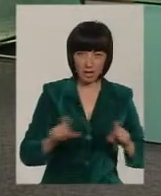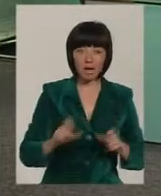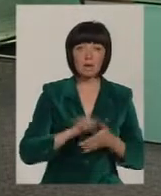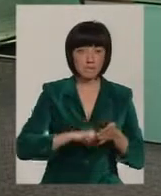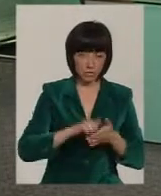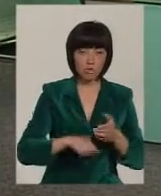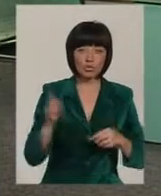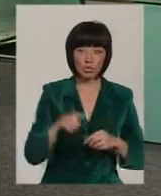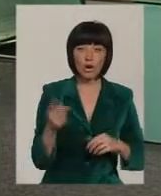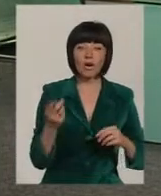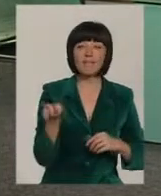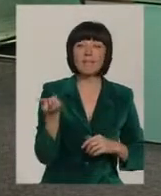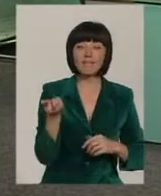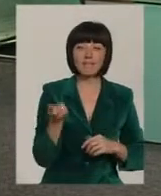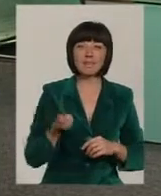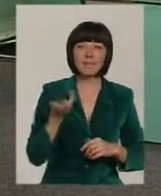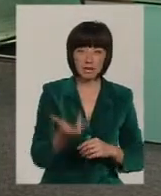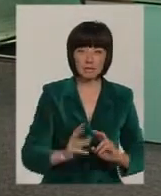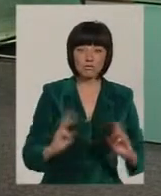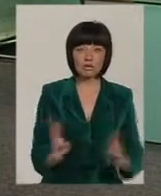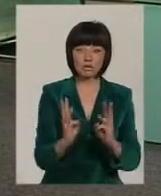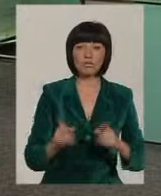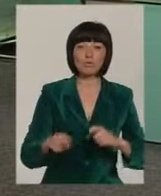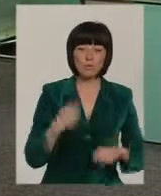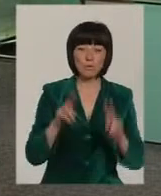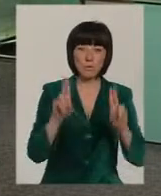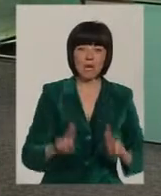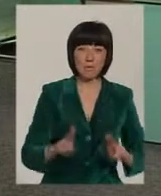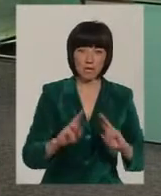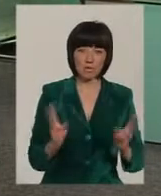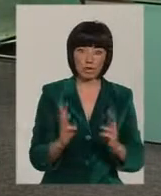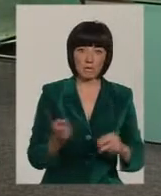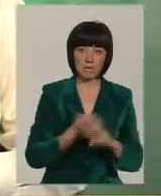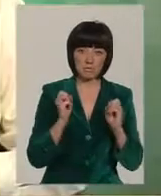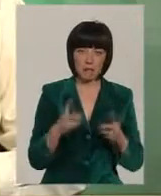до того, що кількість пожеж саме з причин порушення правил пожежної безпеки, а також